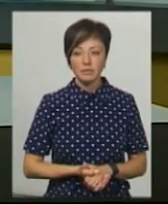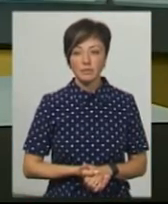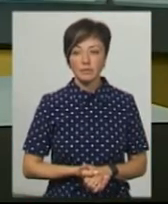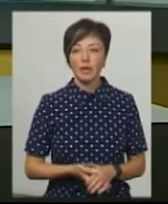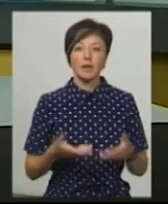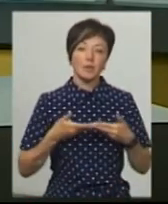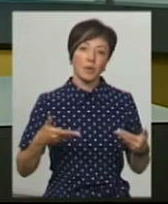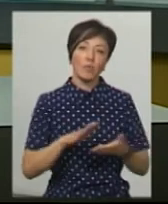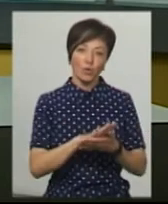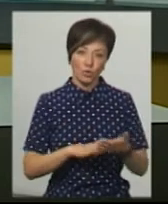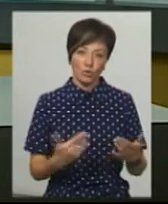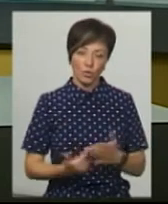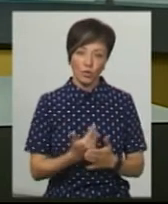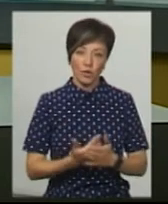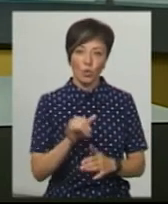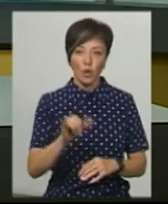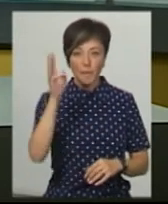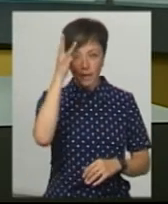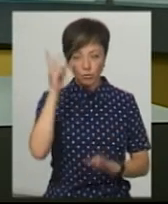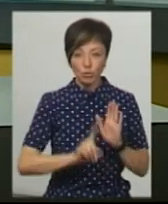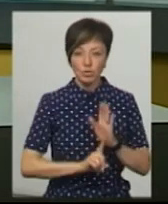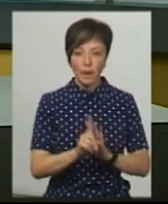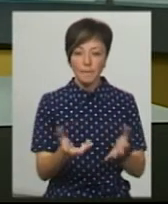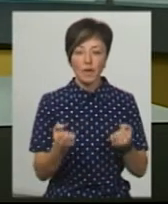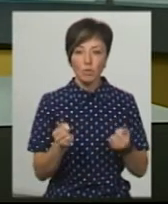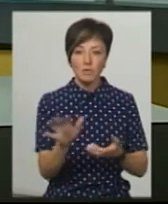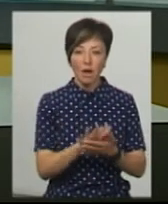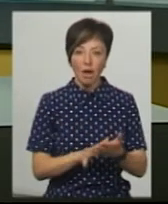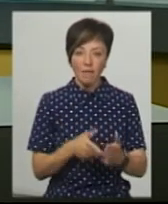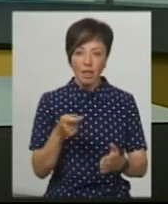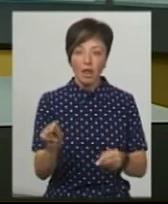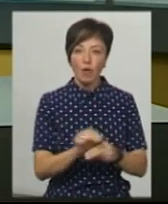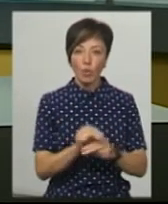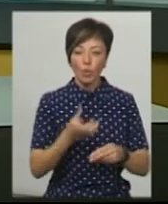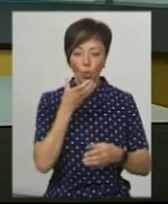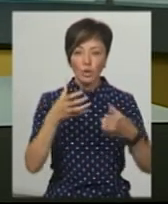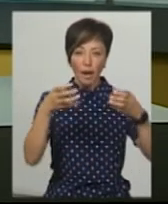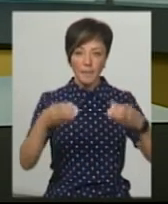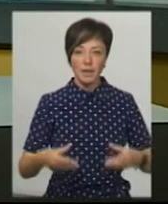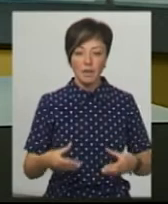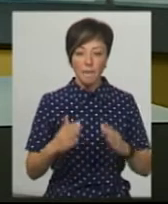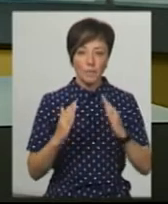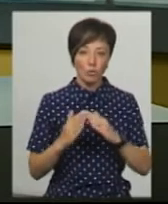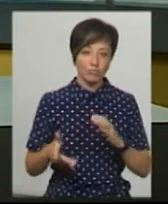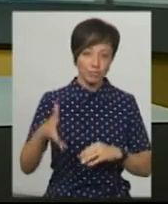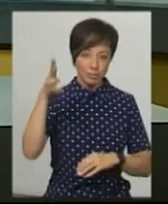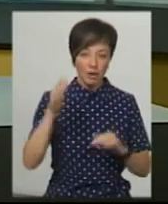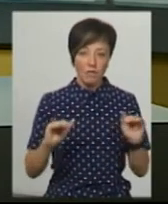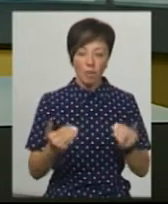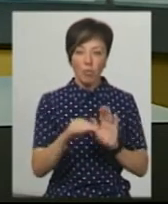Ми продовжуємо випуск новин. У Хмельницькому розпочали прийом заявок на ремонт та утеплення багатоповерхівок у рамках